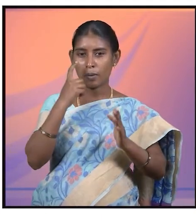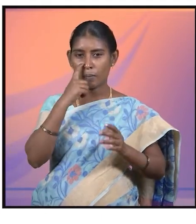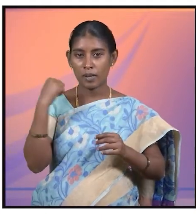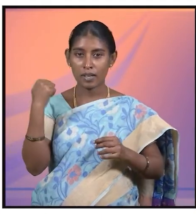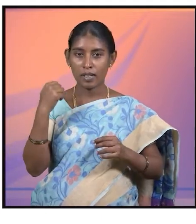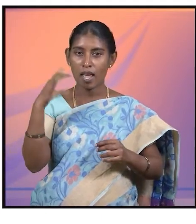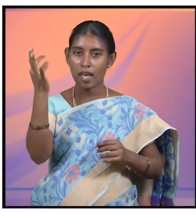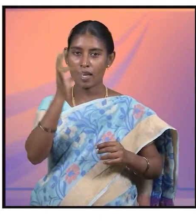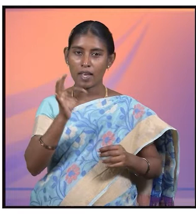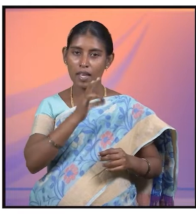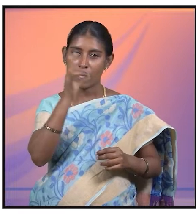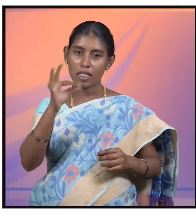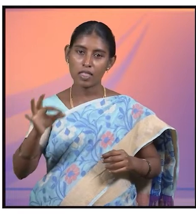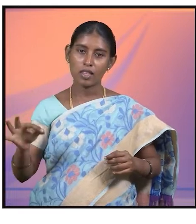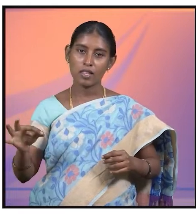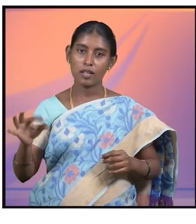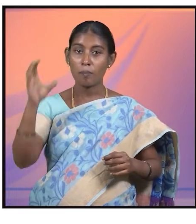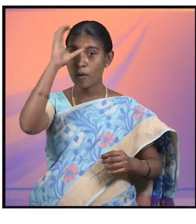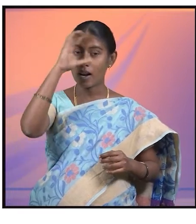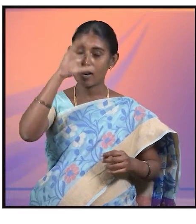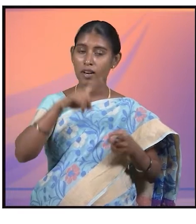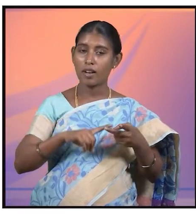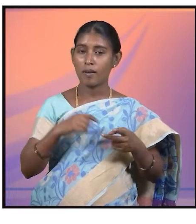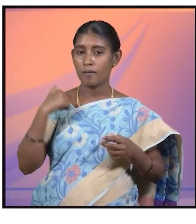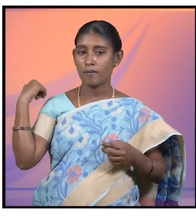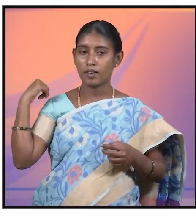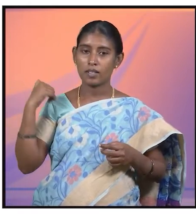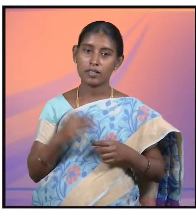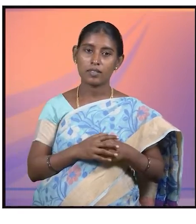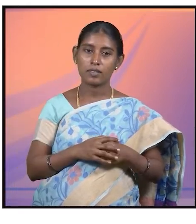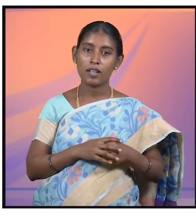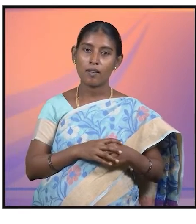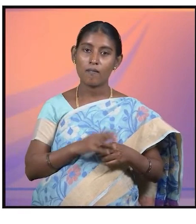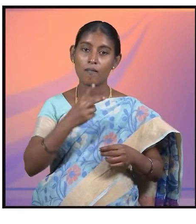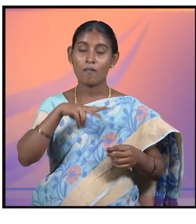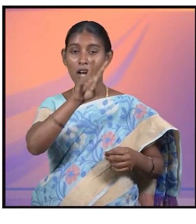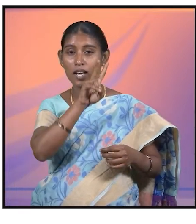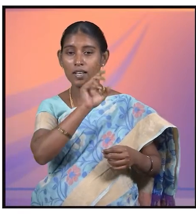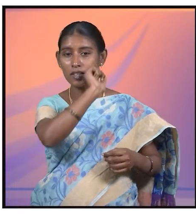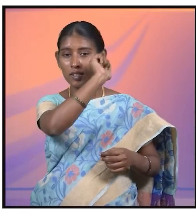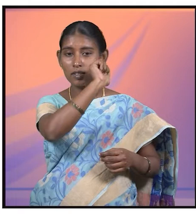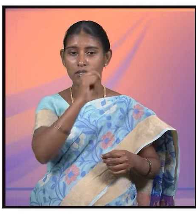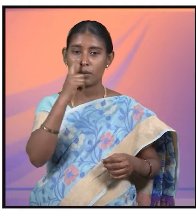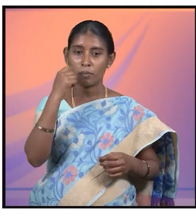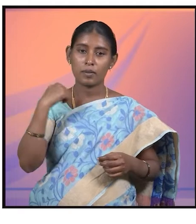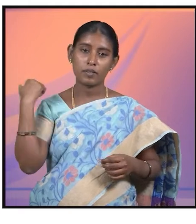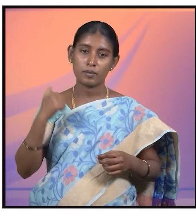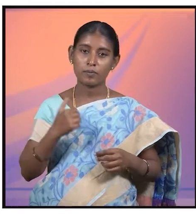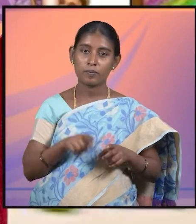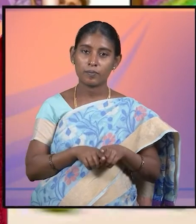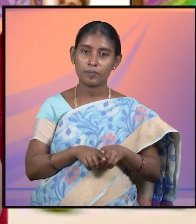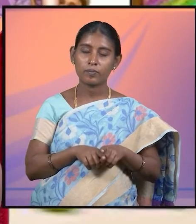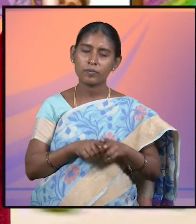ஹிந்தியில் மகாதேவி வர்மா, மலையாளத்தில் லலிதாம்பிகா அந்தரஜனம், வங்கத்தில் ஆஷா